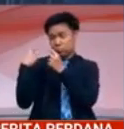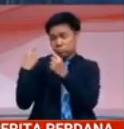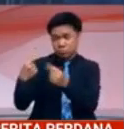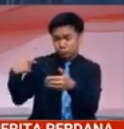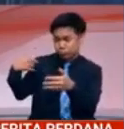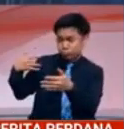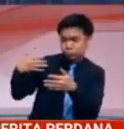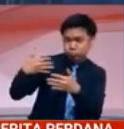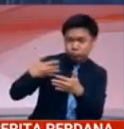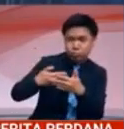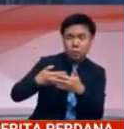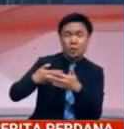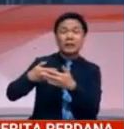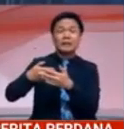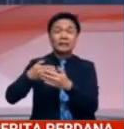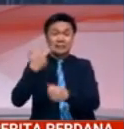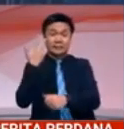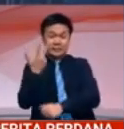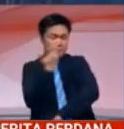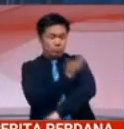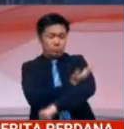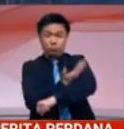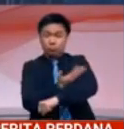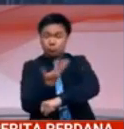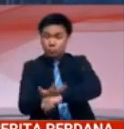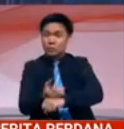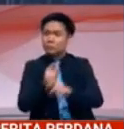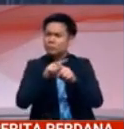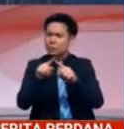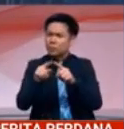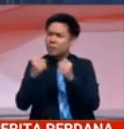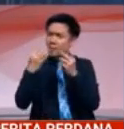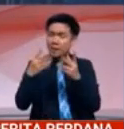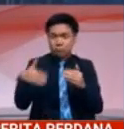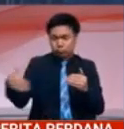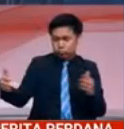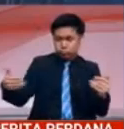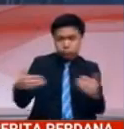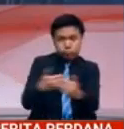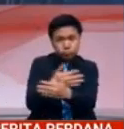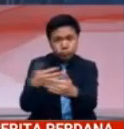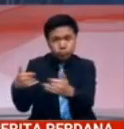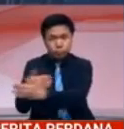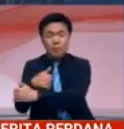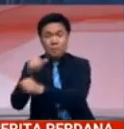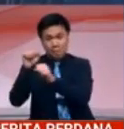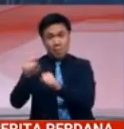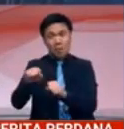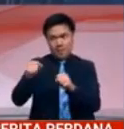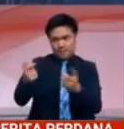diwarisi tiga generasi itu menawarkan pelbagai produk perikanan untuk dimajukan syarikat korporat.